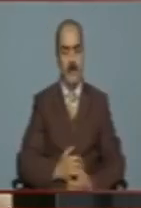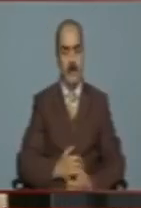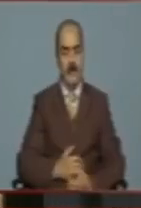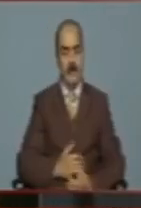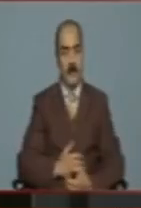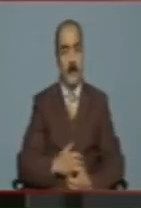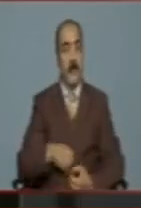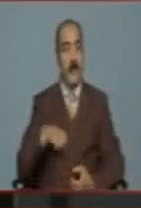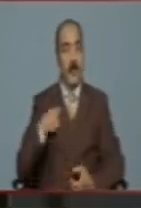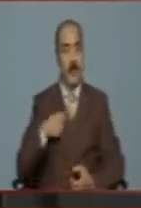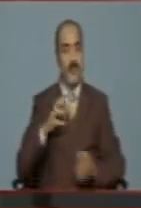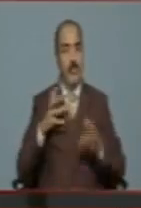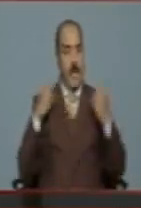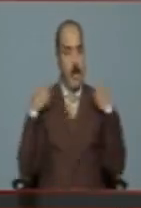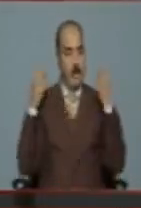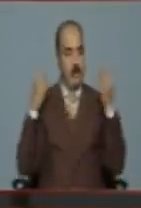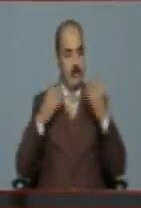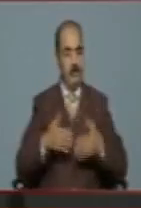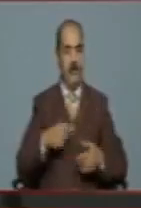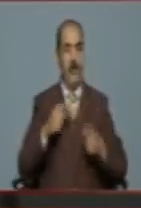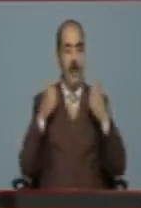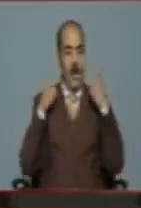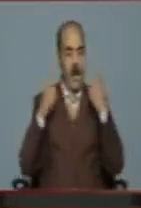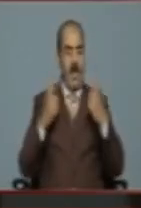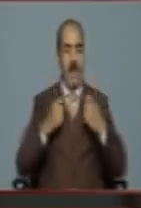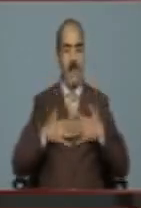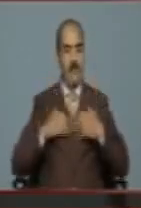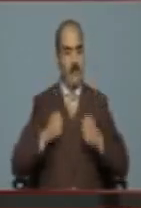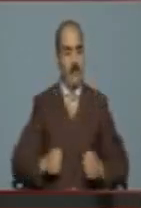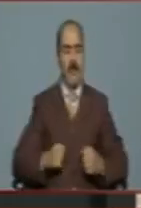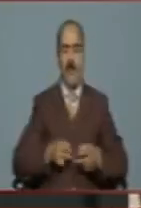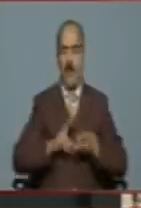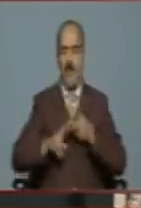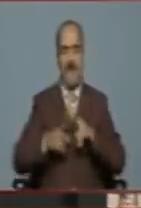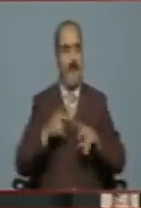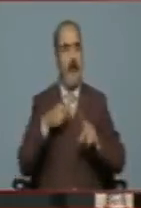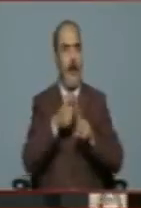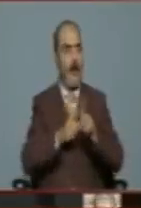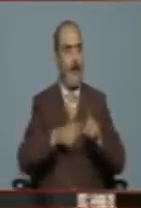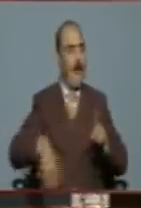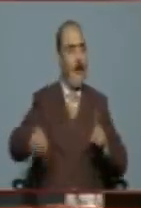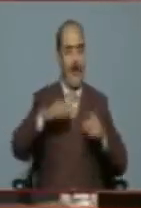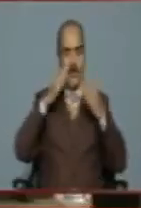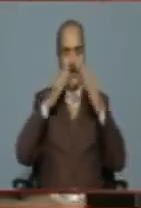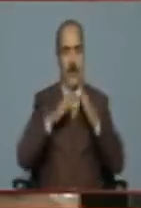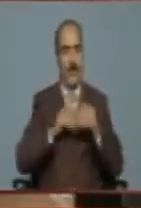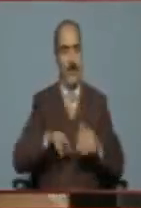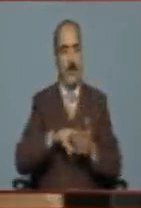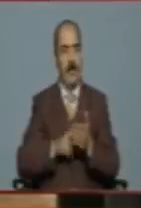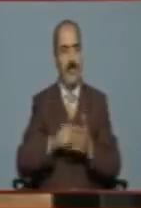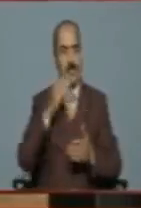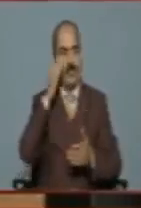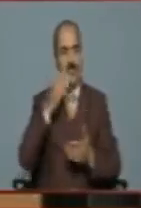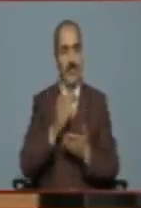ووزارات الشباب والرياضة والنقل والصحة وغيرها من قطاعات الحكومة المصرية، فشكرا لهم